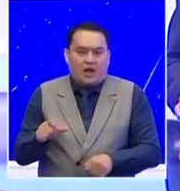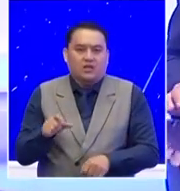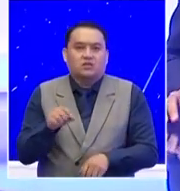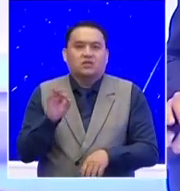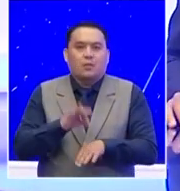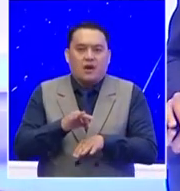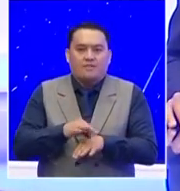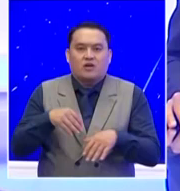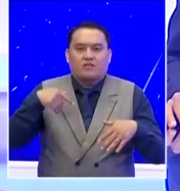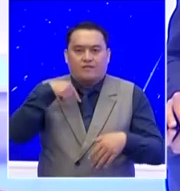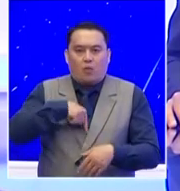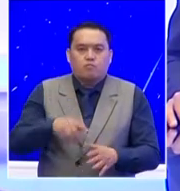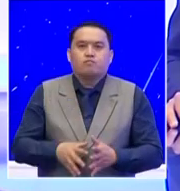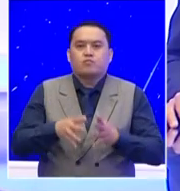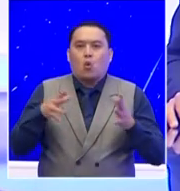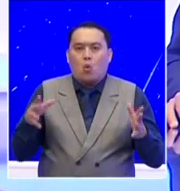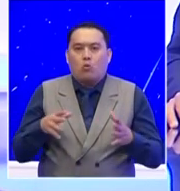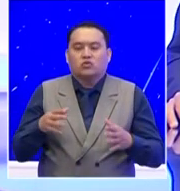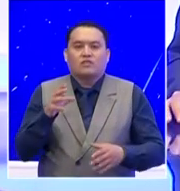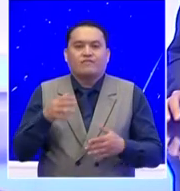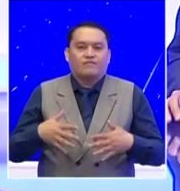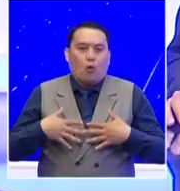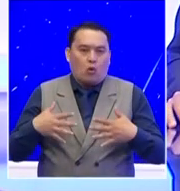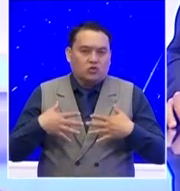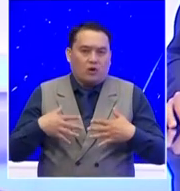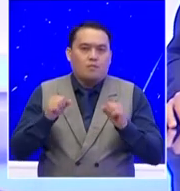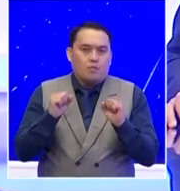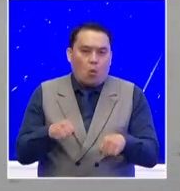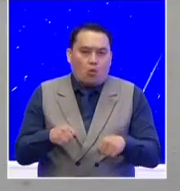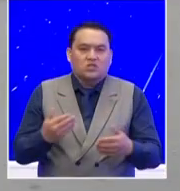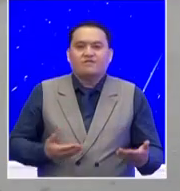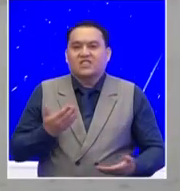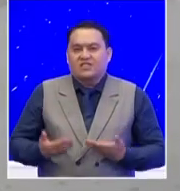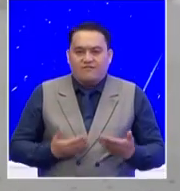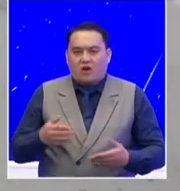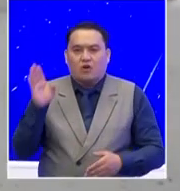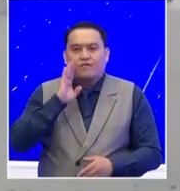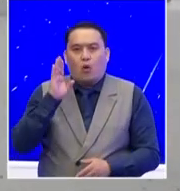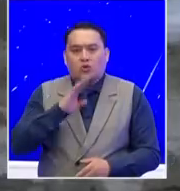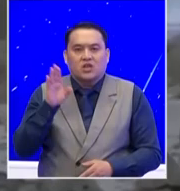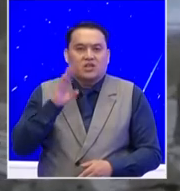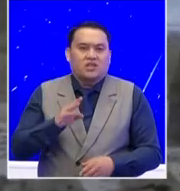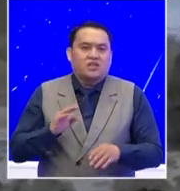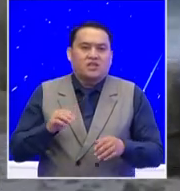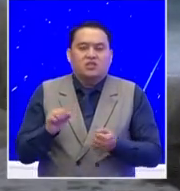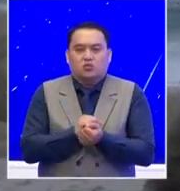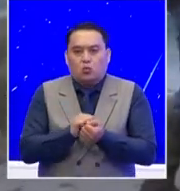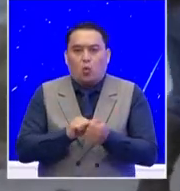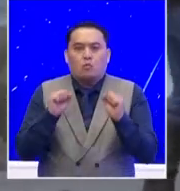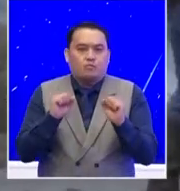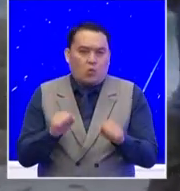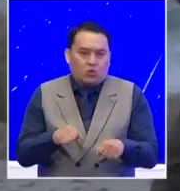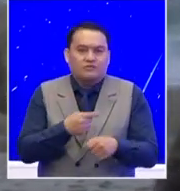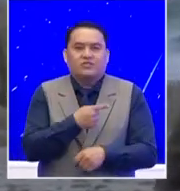но способен переносить гораздо больше кислорода. То, что пескожилы выживают и на суше, и в воде, заметил ученый-биолог Франк Зааль.